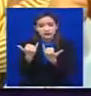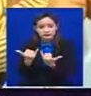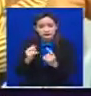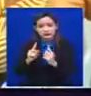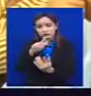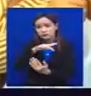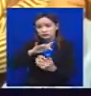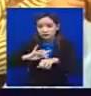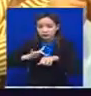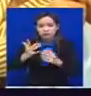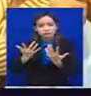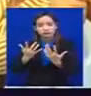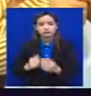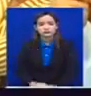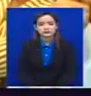ล้อม